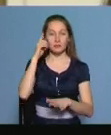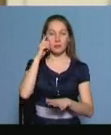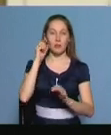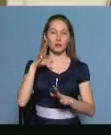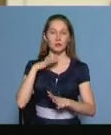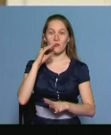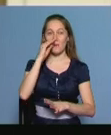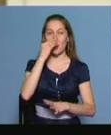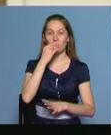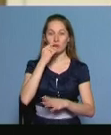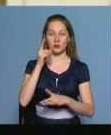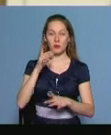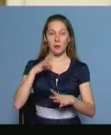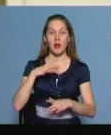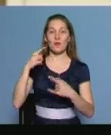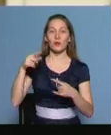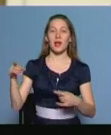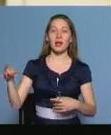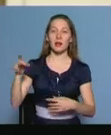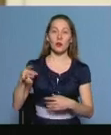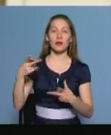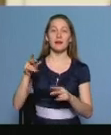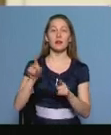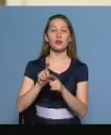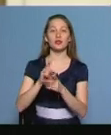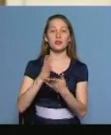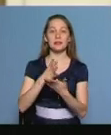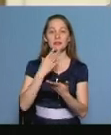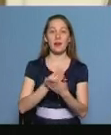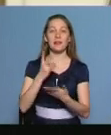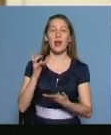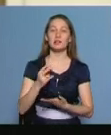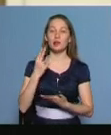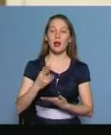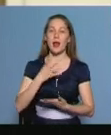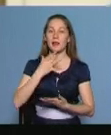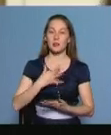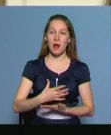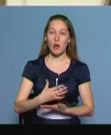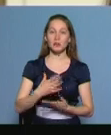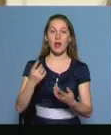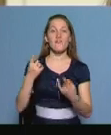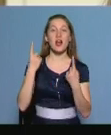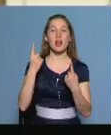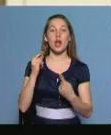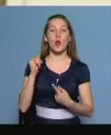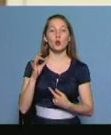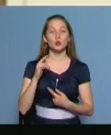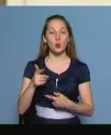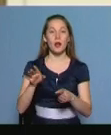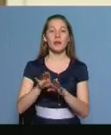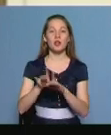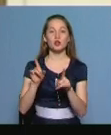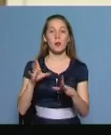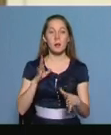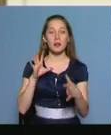в других регионах России, где тоже есть свои национальные Деды Морозы, либо Великий Устюг, также подключился к акции. И все